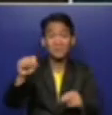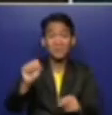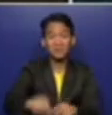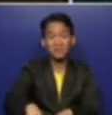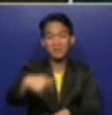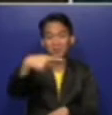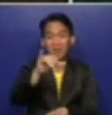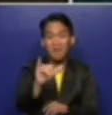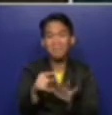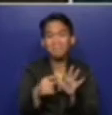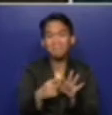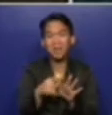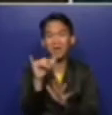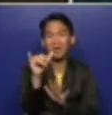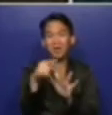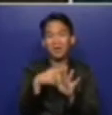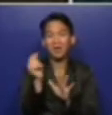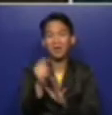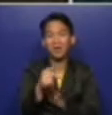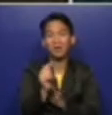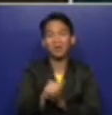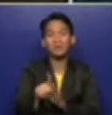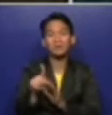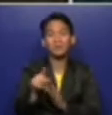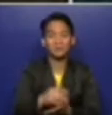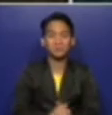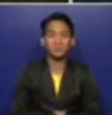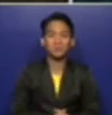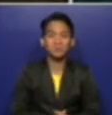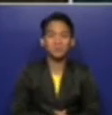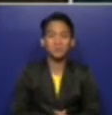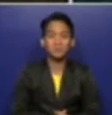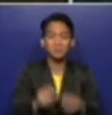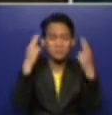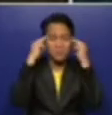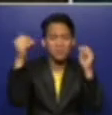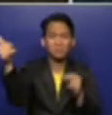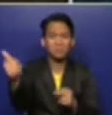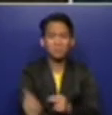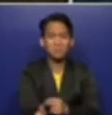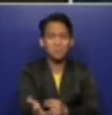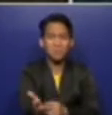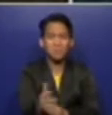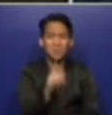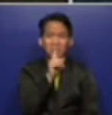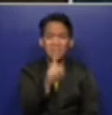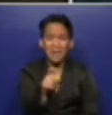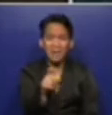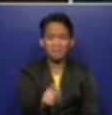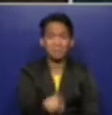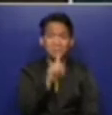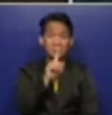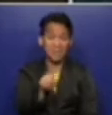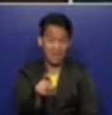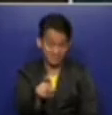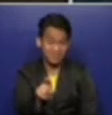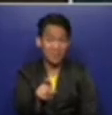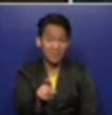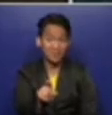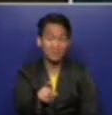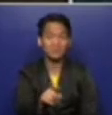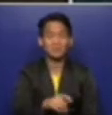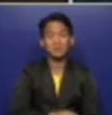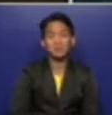สภาแห่งนี้ไม่เคยได้รับเกียรติจากนายกรัฐมนตรีมาตอบกระทู้ถามสดด้วยวาจาด้วยตนเองเลยแม้แต่ครั้ง